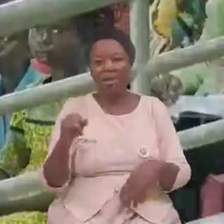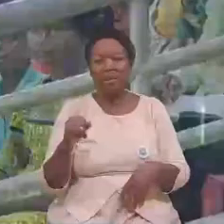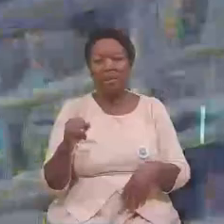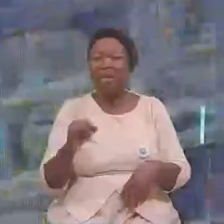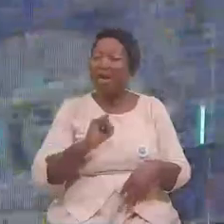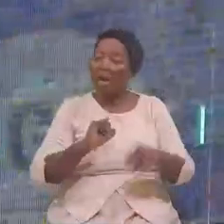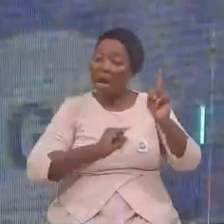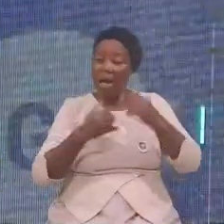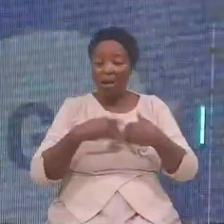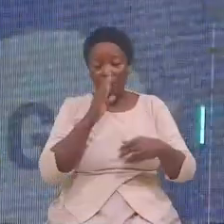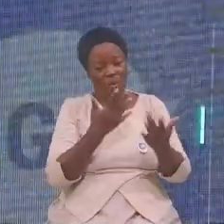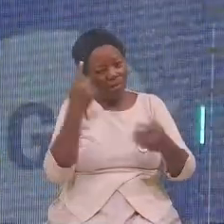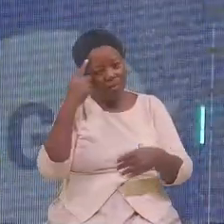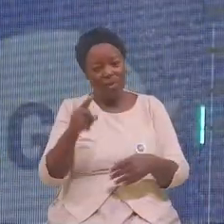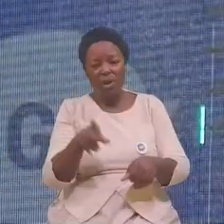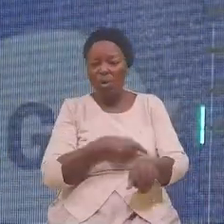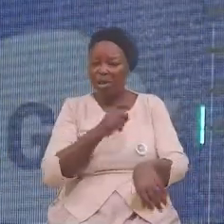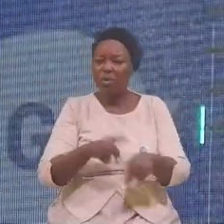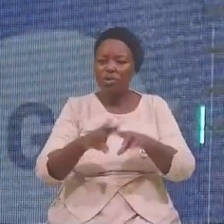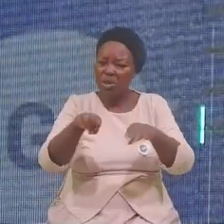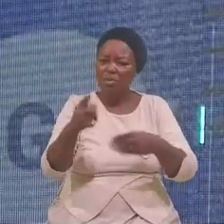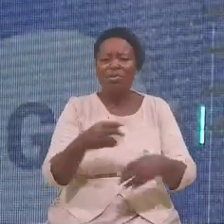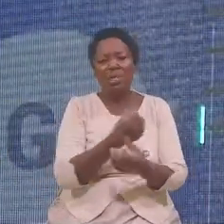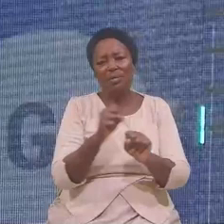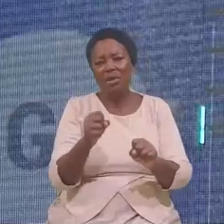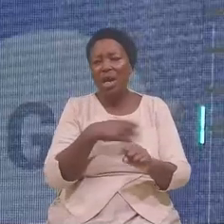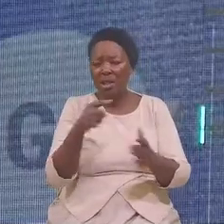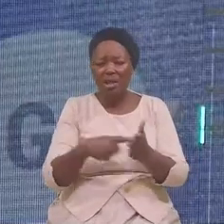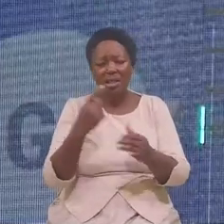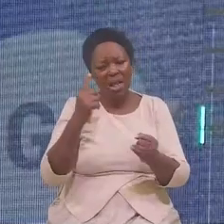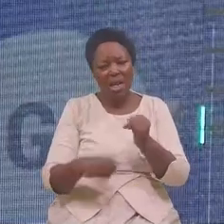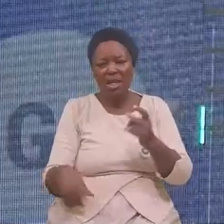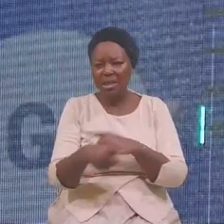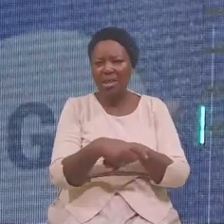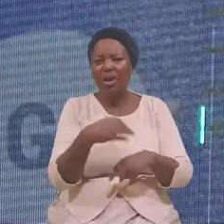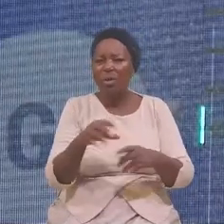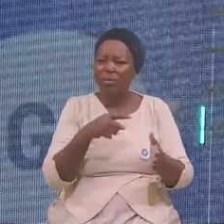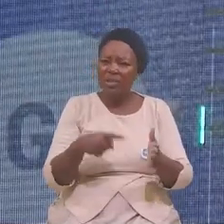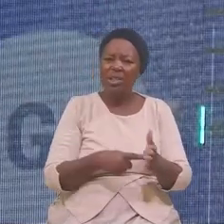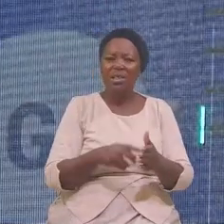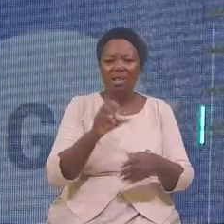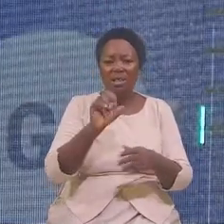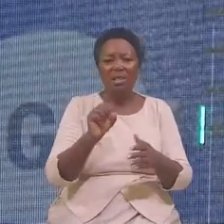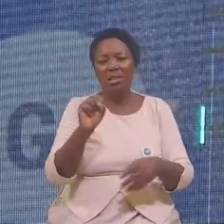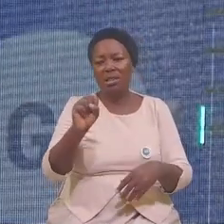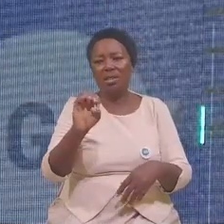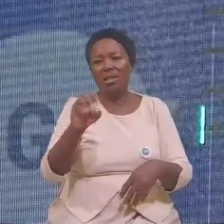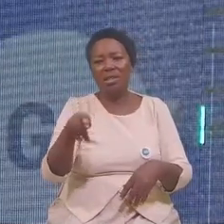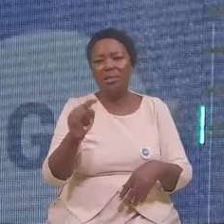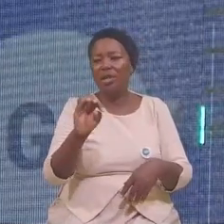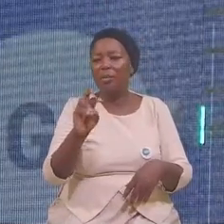y a longtemps pour te donner le salut. Et voici le dernier jour de cette